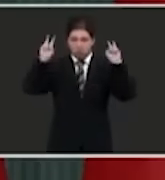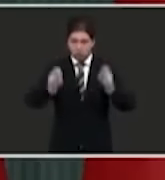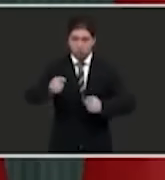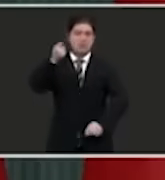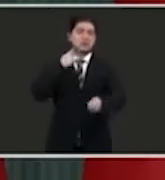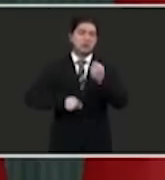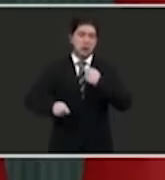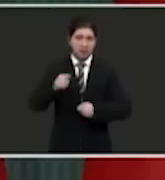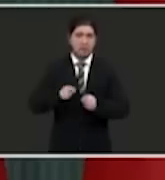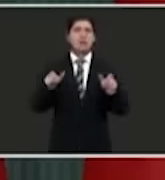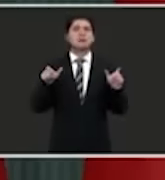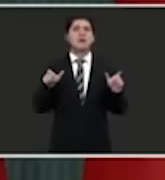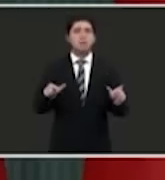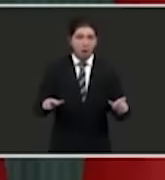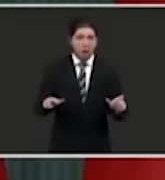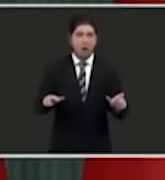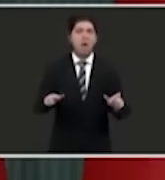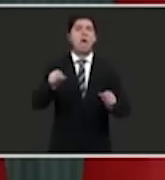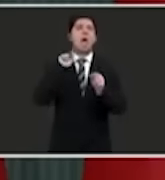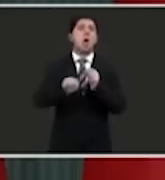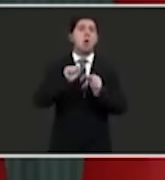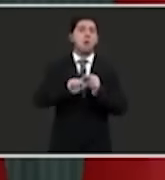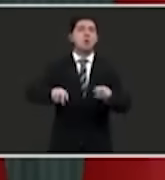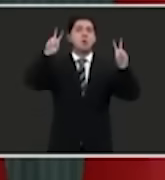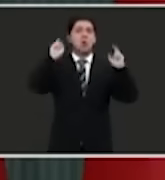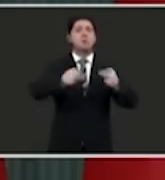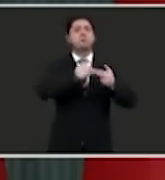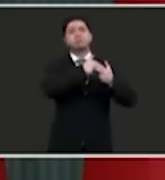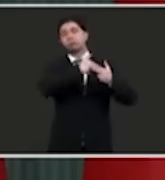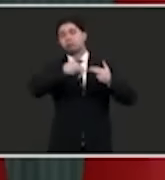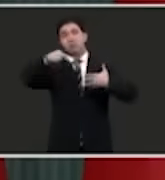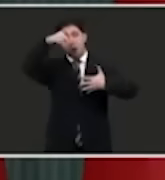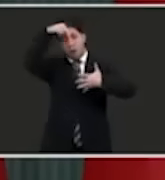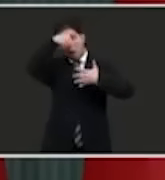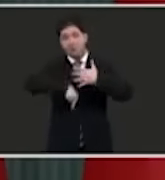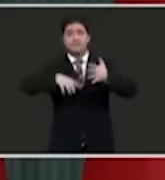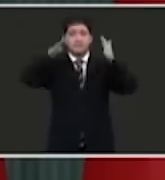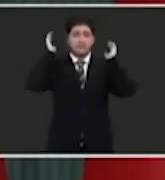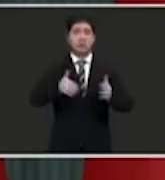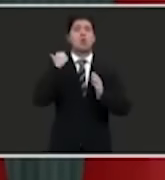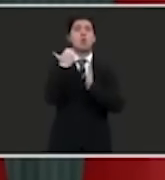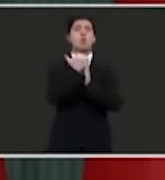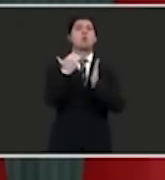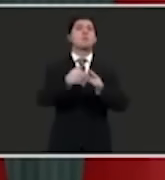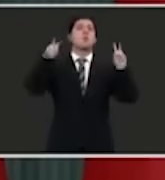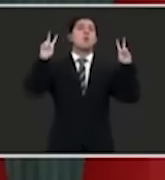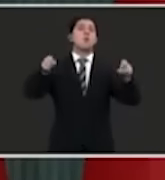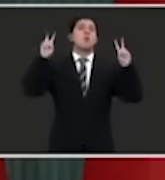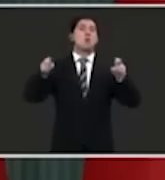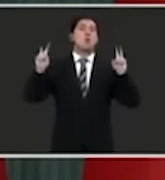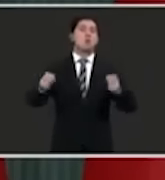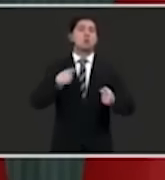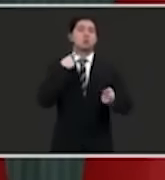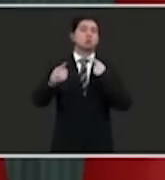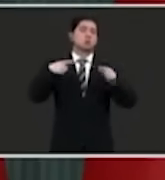ticarete, savunmadan ekonomiye uzanan geniş bir yelpazede gündemimizdeki konuları ele